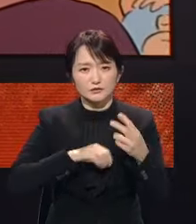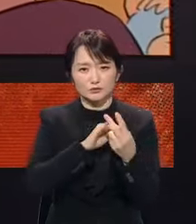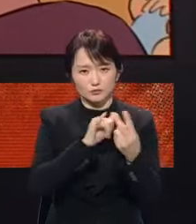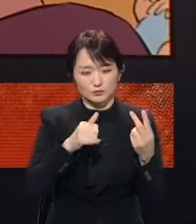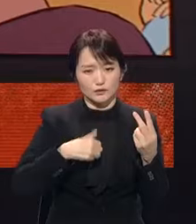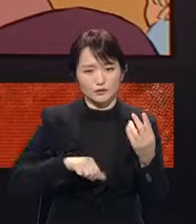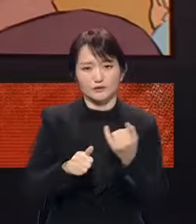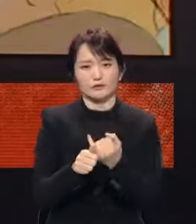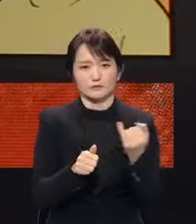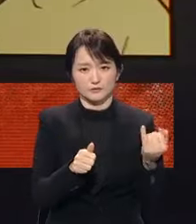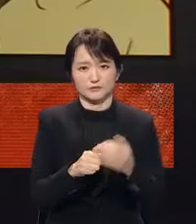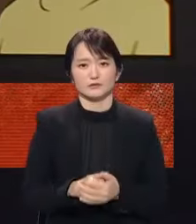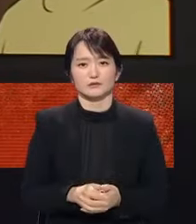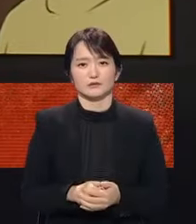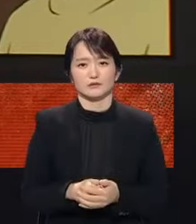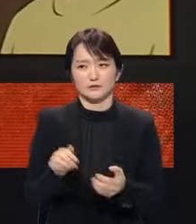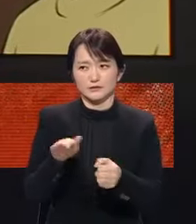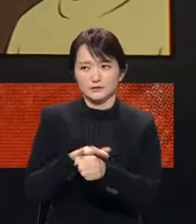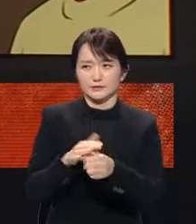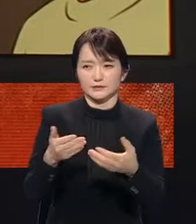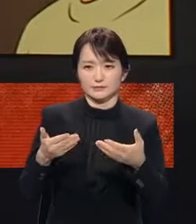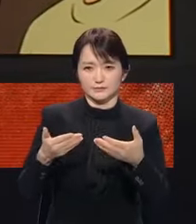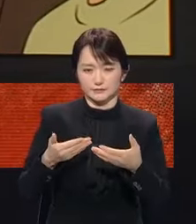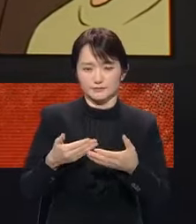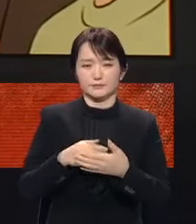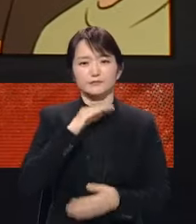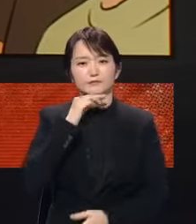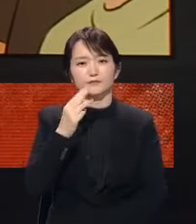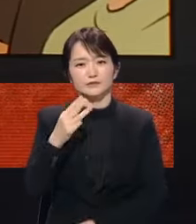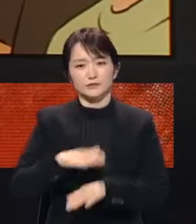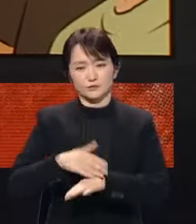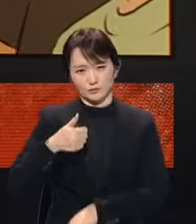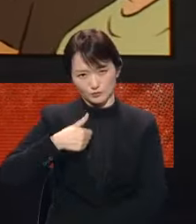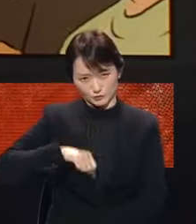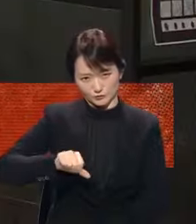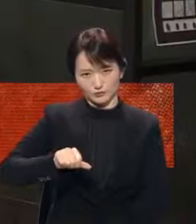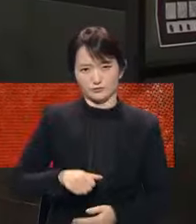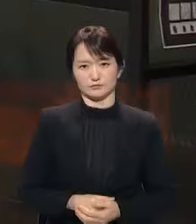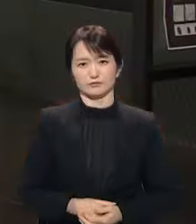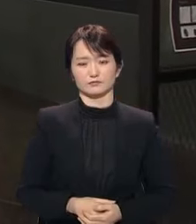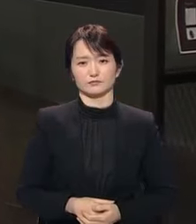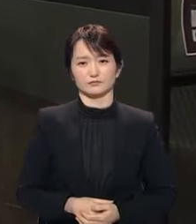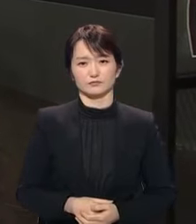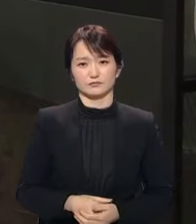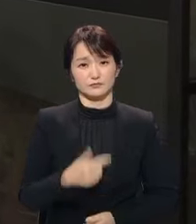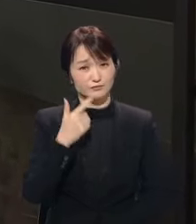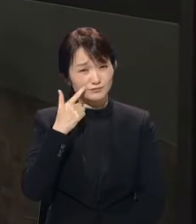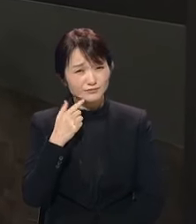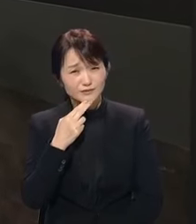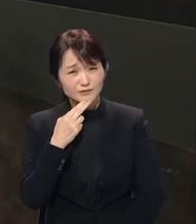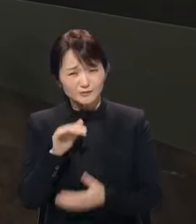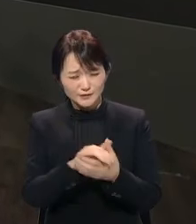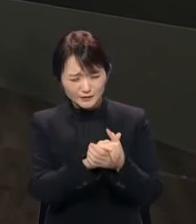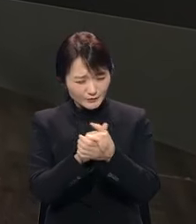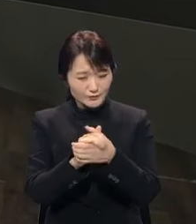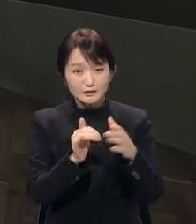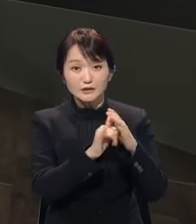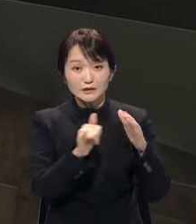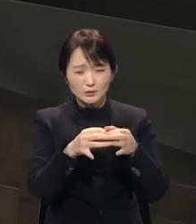며느리들, 그리고 모두의 사랑을 한 몸에 받고 있는 세 살 난 손주까지. 남부러울 것 없는 화목한